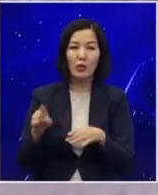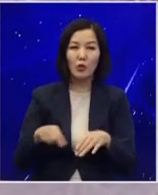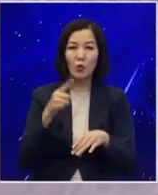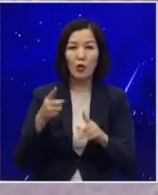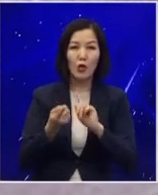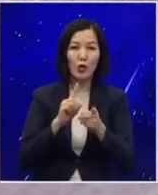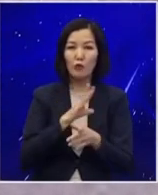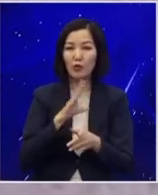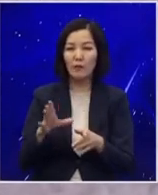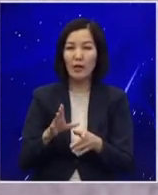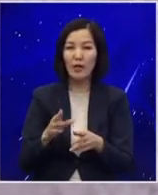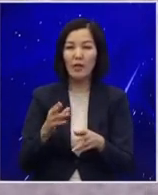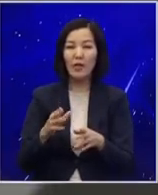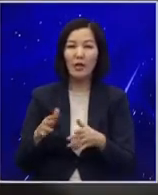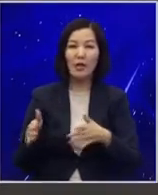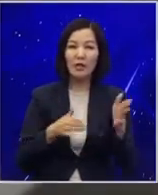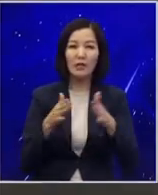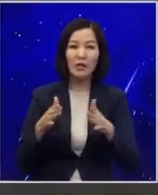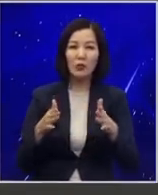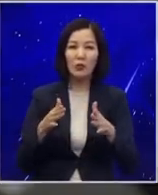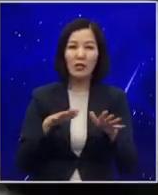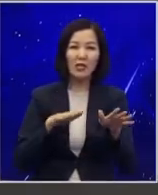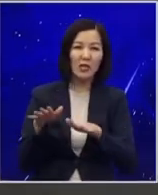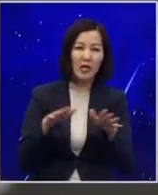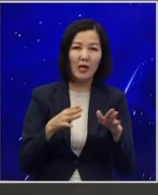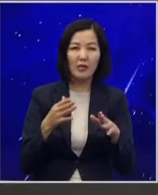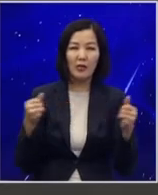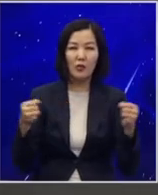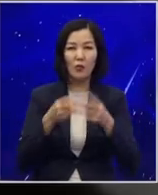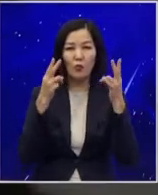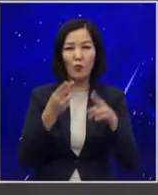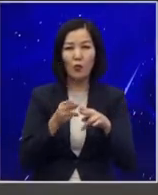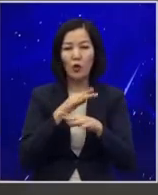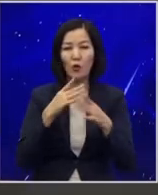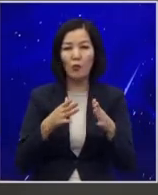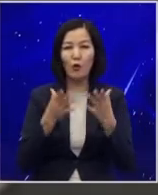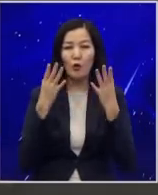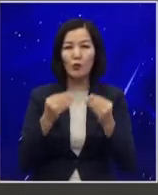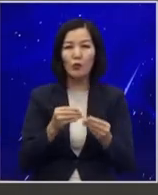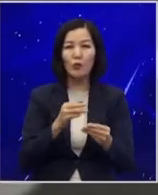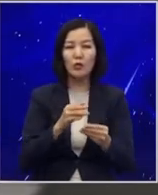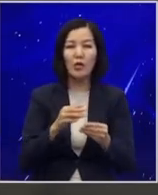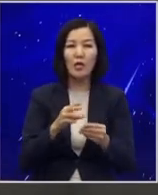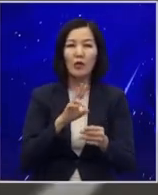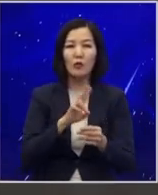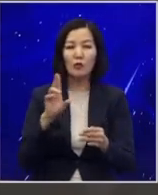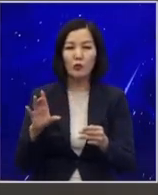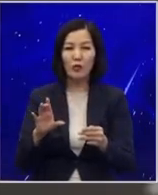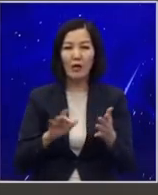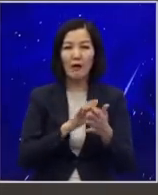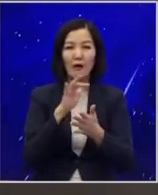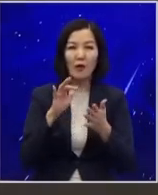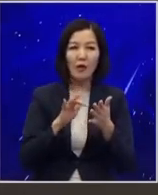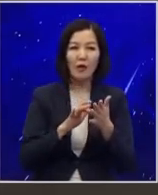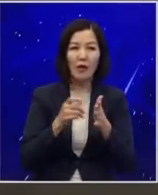үлгермеген. Соның салдарынан тас жолдарда қайғылы оқиғалар күрт артқан. Бұл кеше күндіз Нұрсұлтан Қарағанды трассасында болған жол көлігі